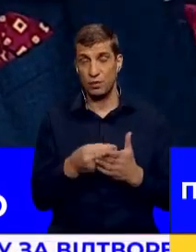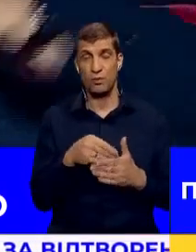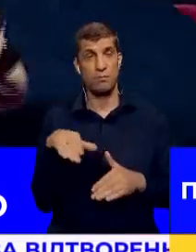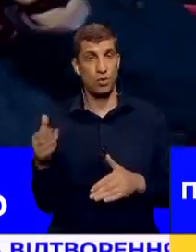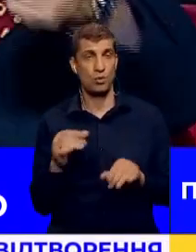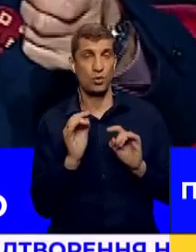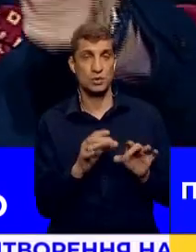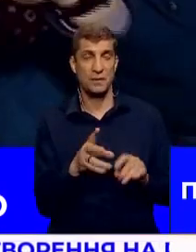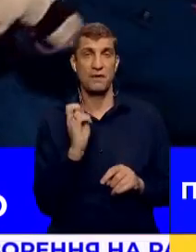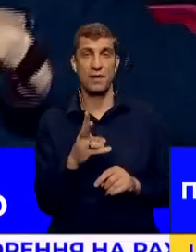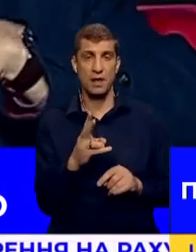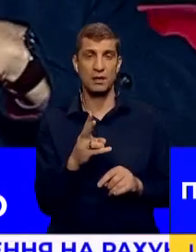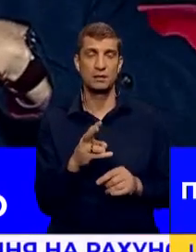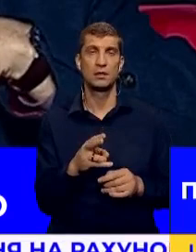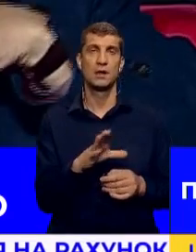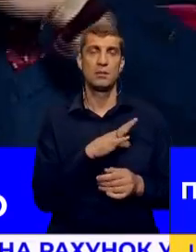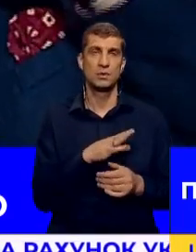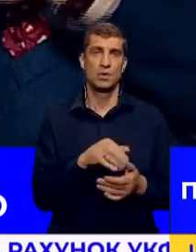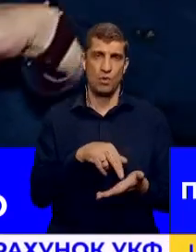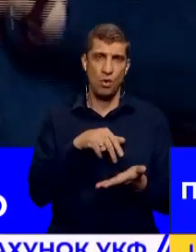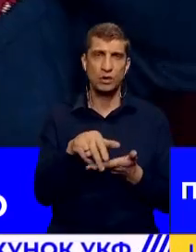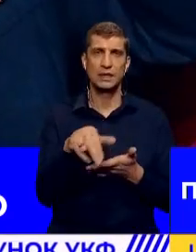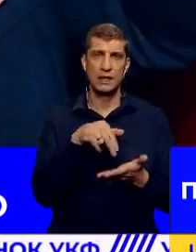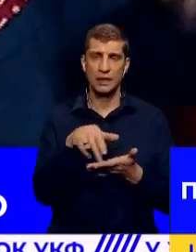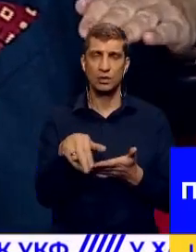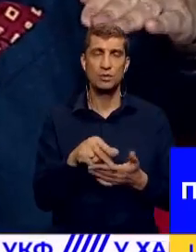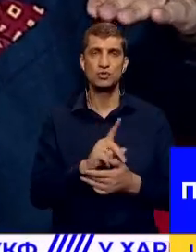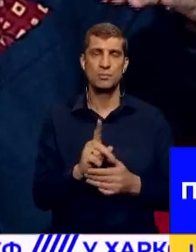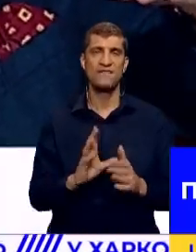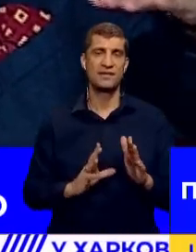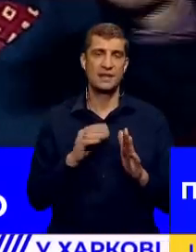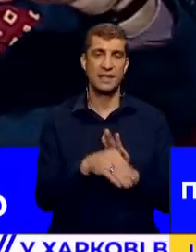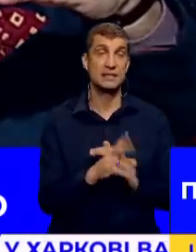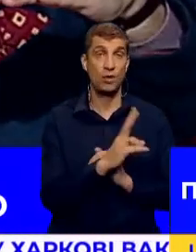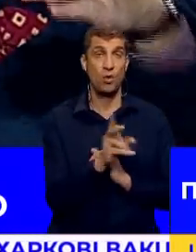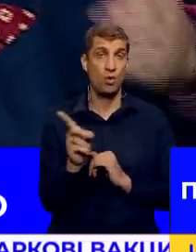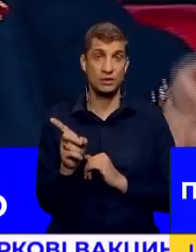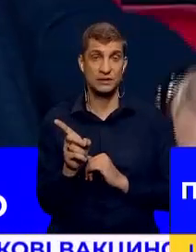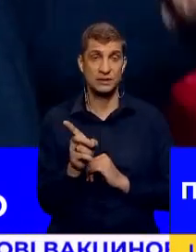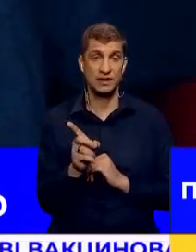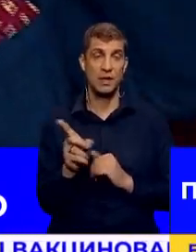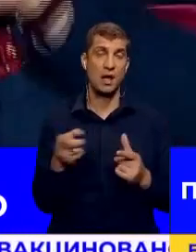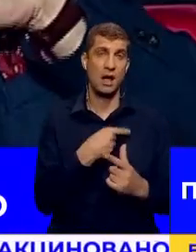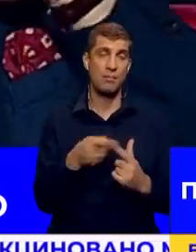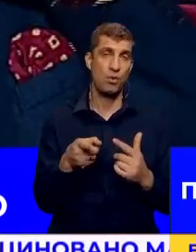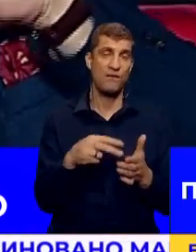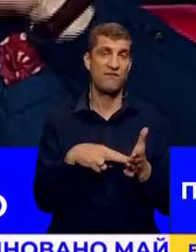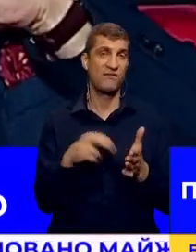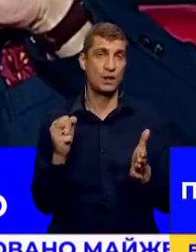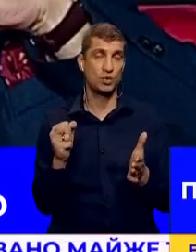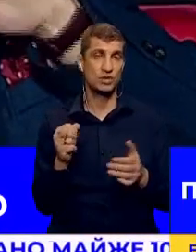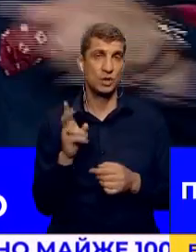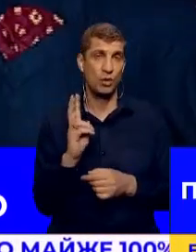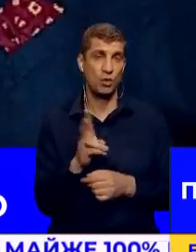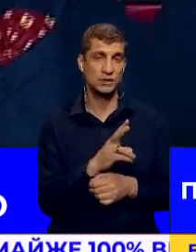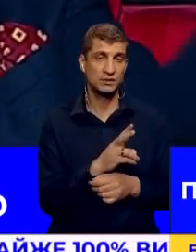розповів, як ходили ходоки, щоб або внесли когось, або виключили